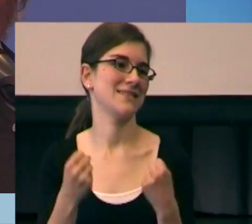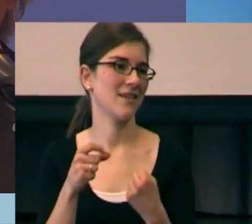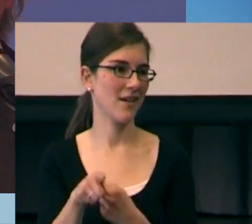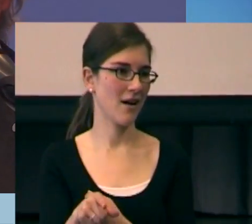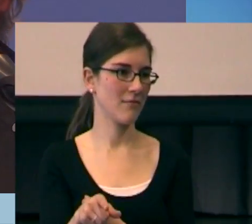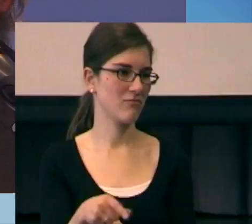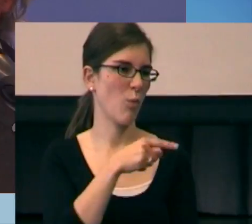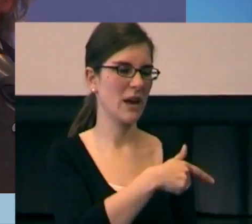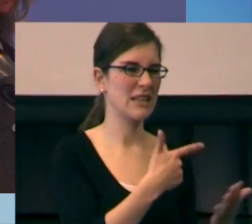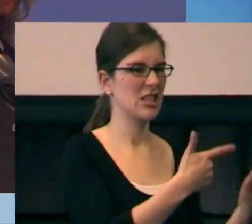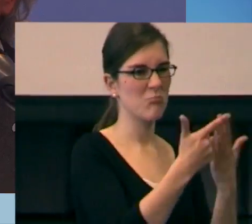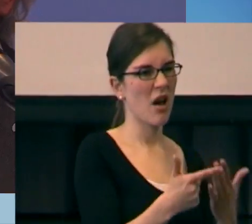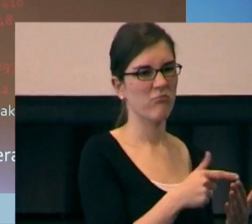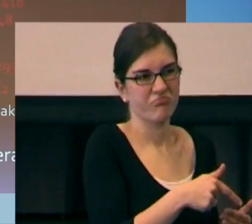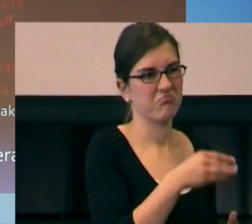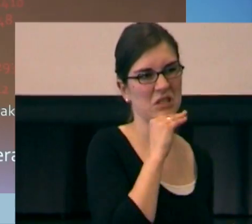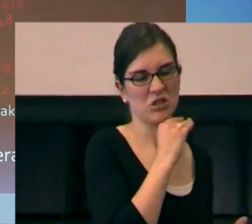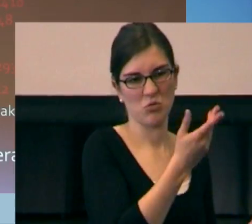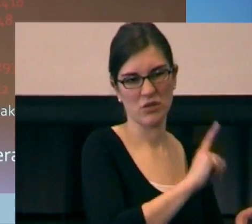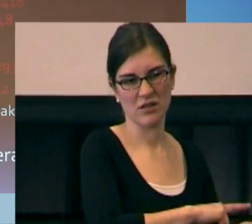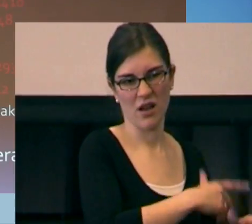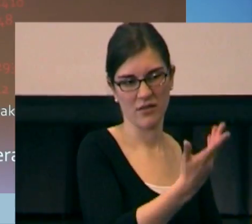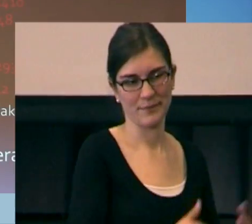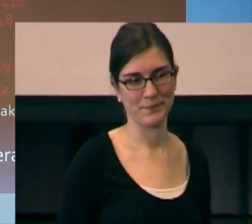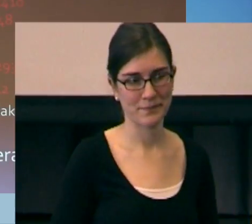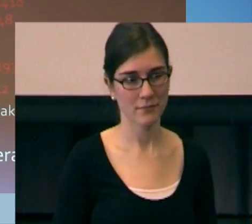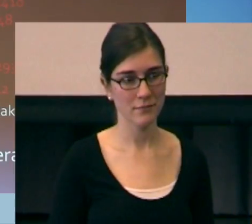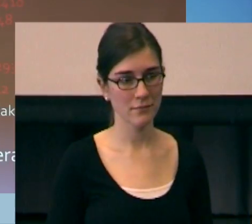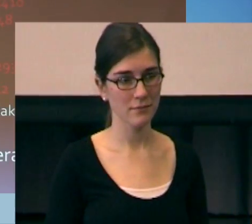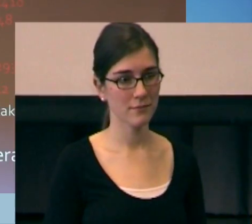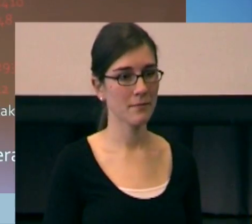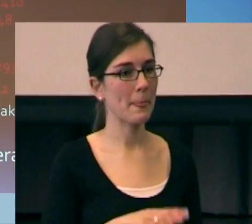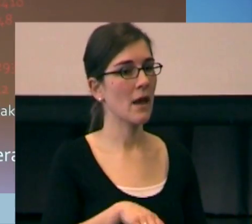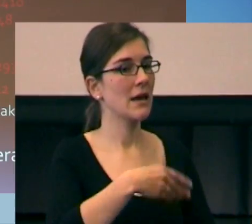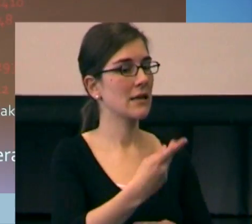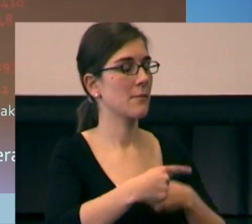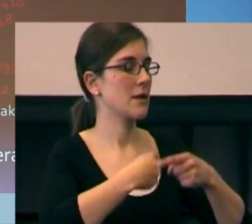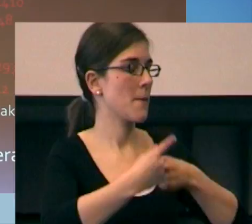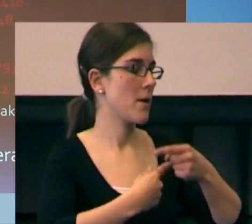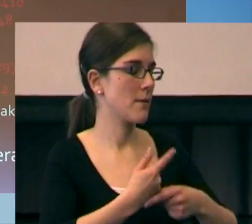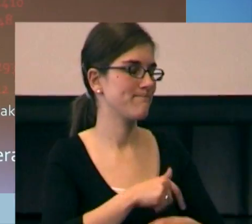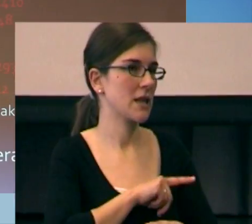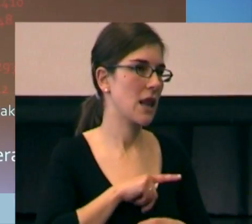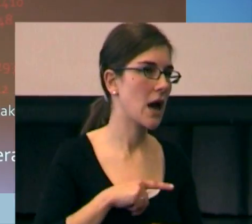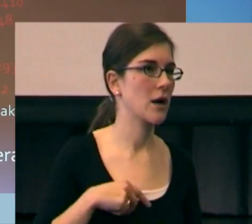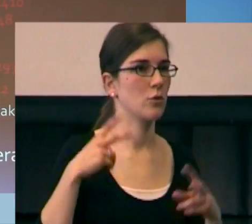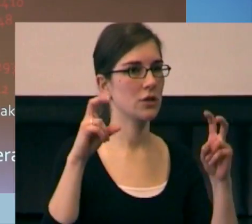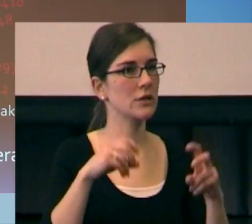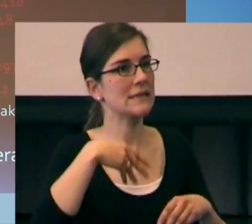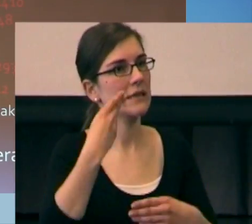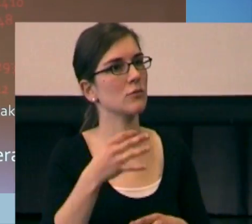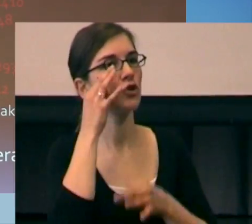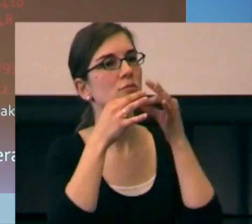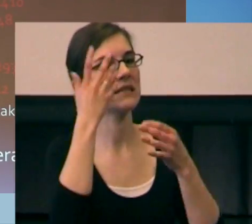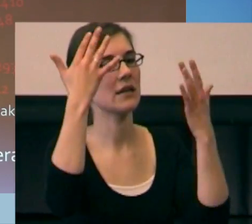gar keine Vorteile sehen. Es gibt aber immer, wir brauchen lange Untersuchungen. Es gibt eine bestimmte berühmte Zahl,